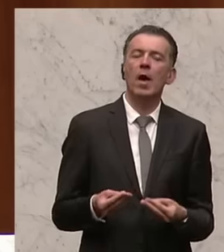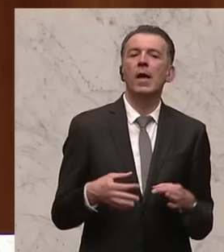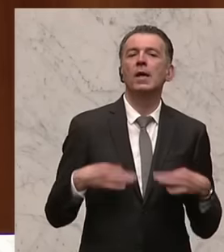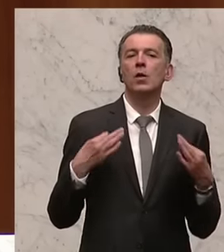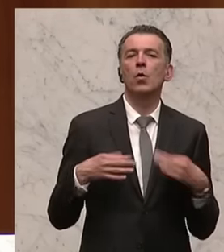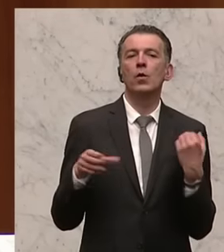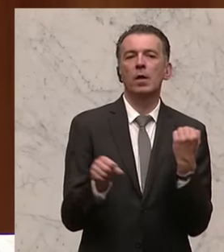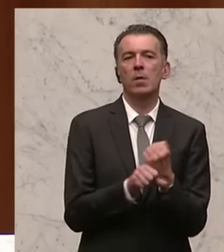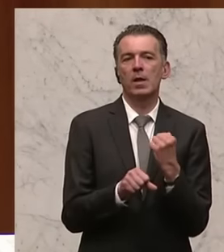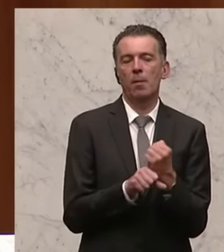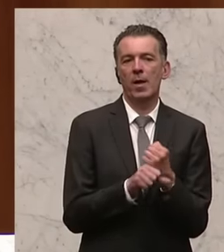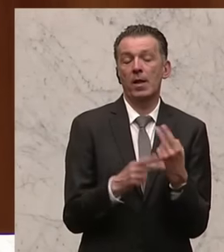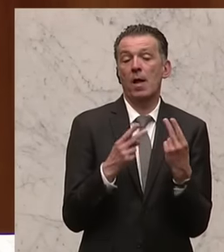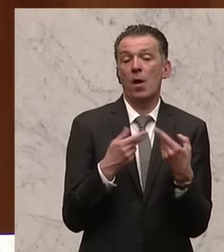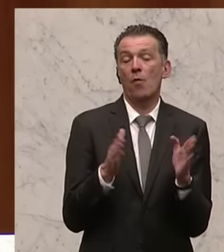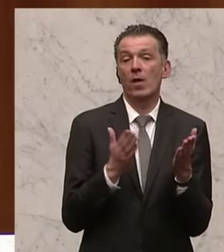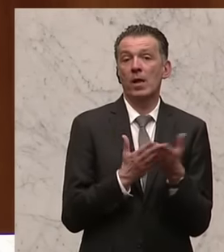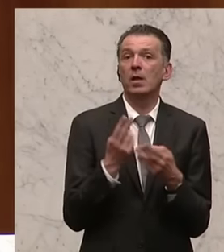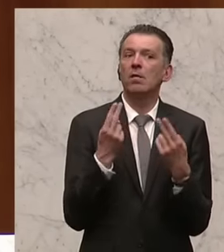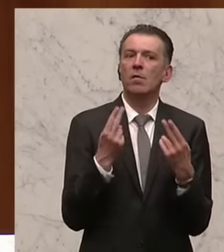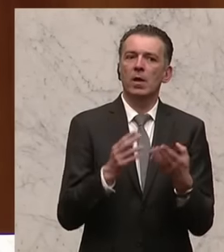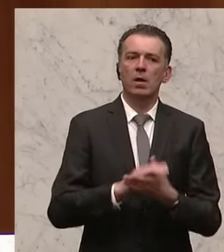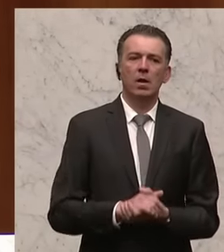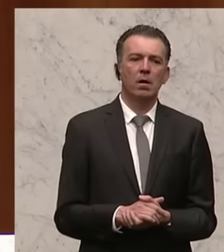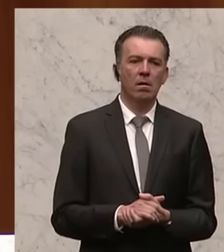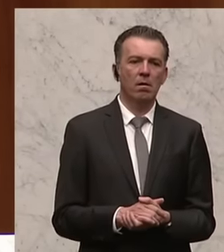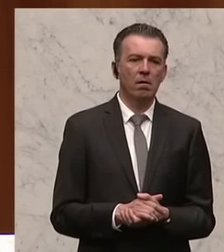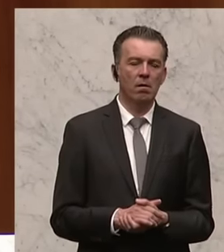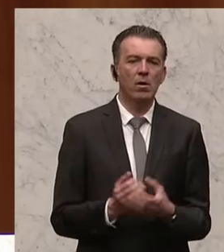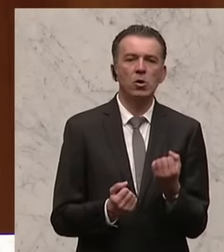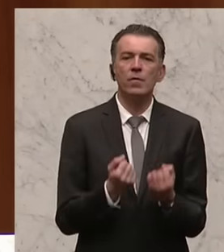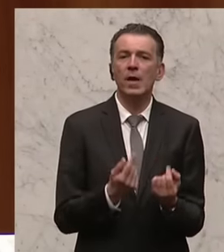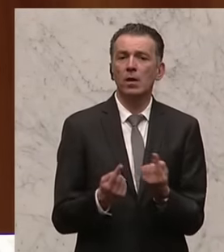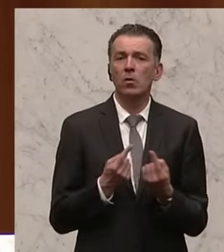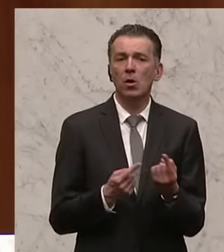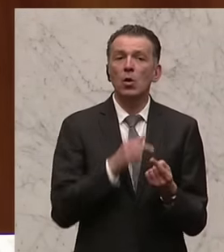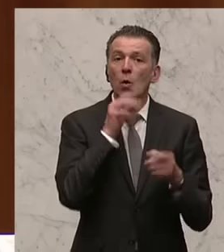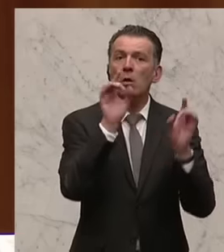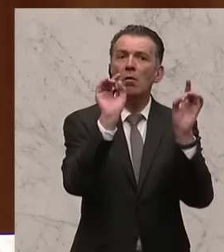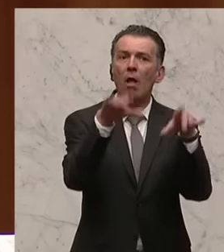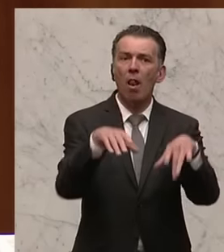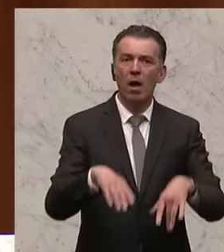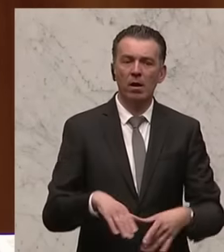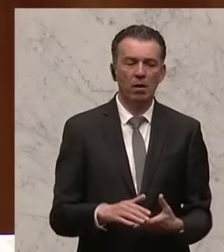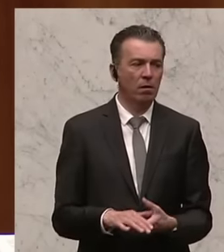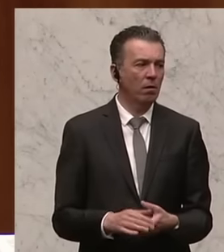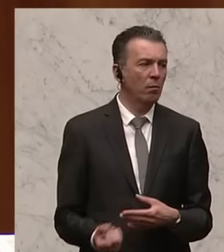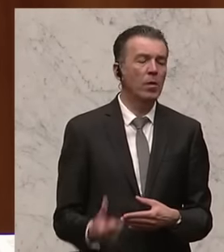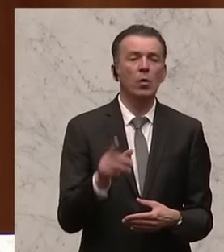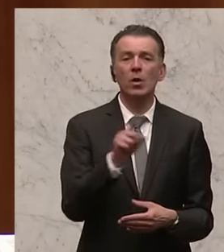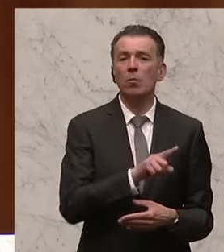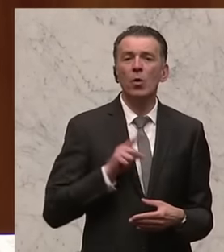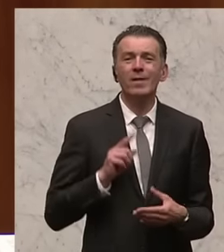die Gesundheit der Mitarbeiter und Mitarbeiter im öffentlichen Dienst ist und dass wir sie in schwierigen Situationen nicht alleine lassen. Und gerade